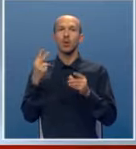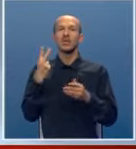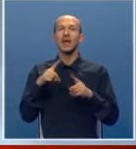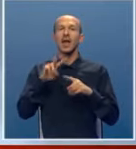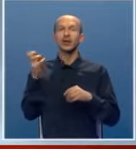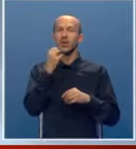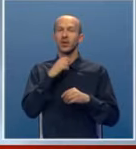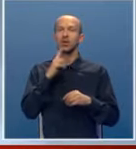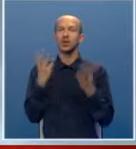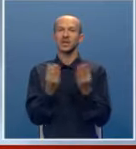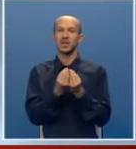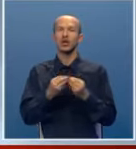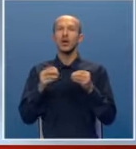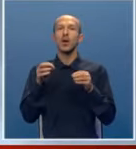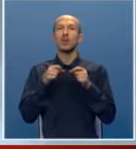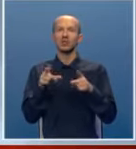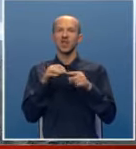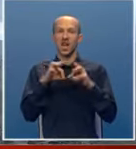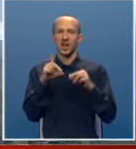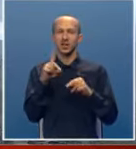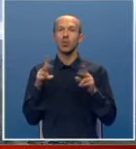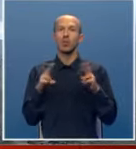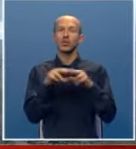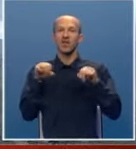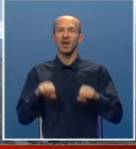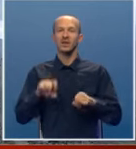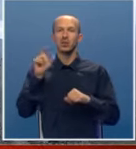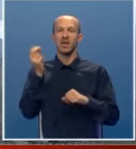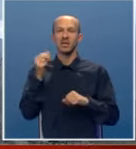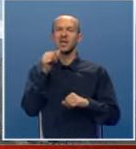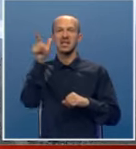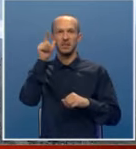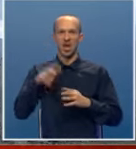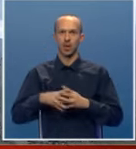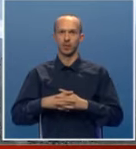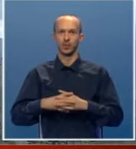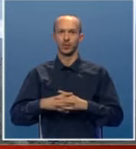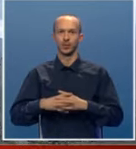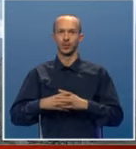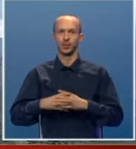elektroprivrede koji su zajednički poručili su sindikalci, upoznaće vlasti Republike Srpske i Srbije.